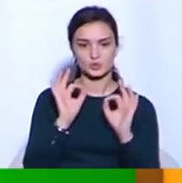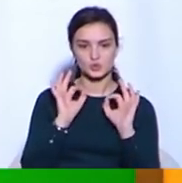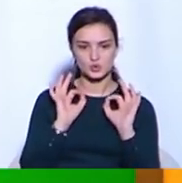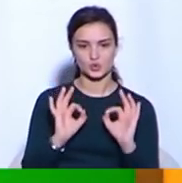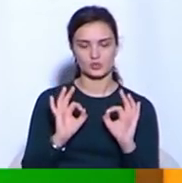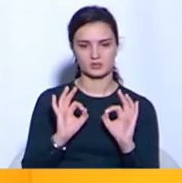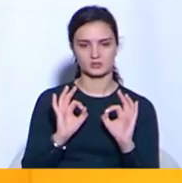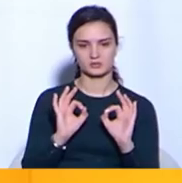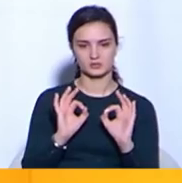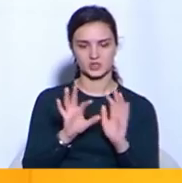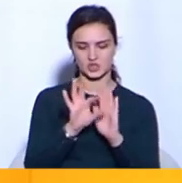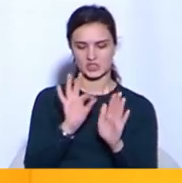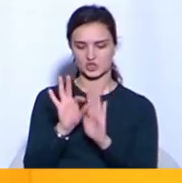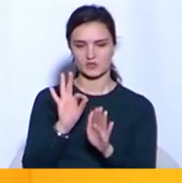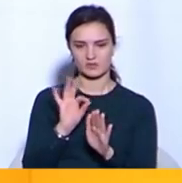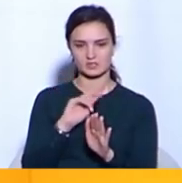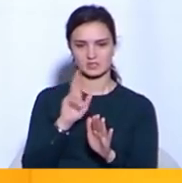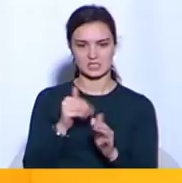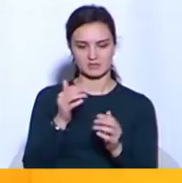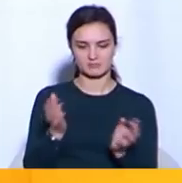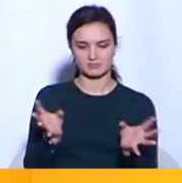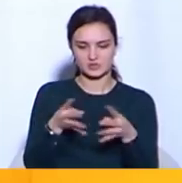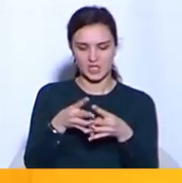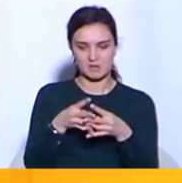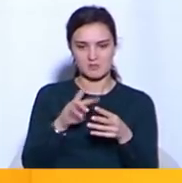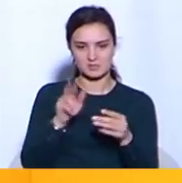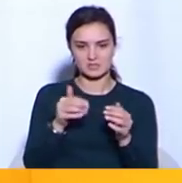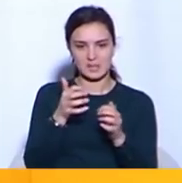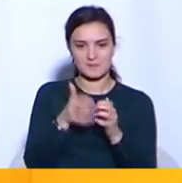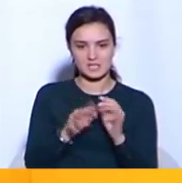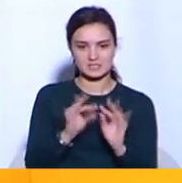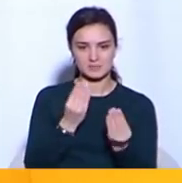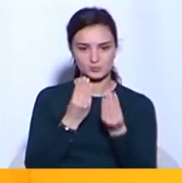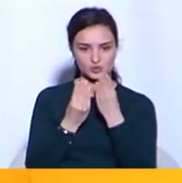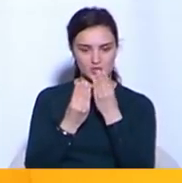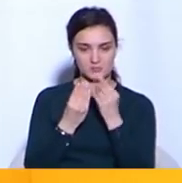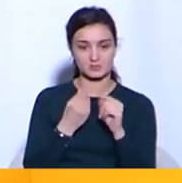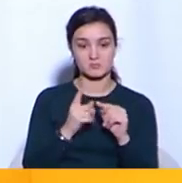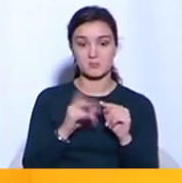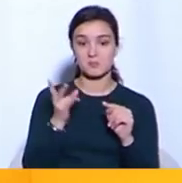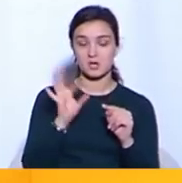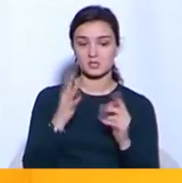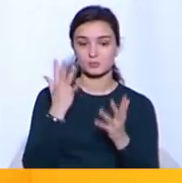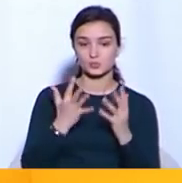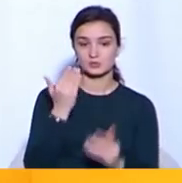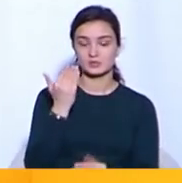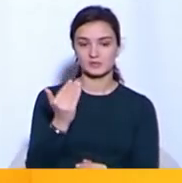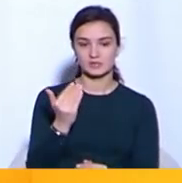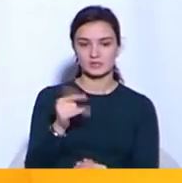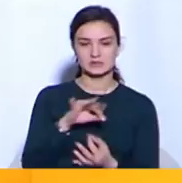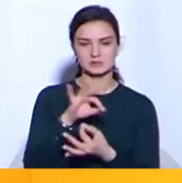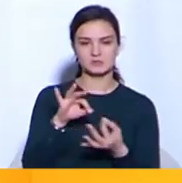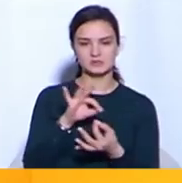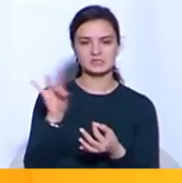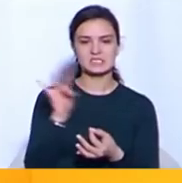სწორად შერჩევას და დაბალანსებას და შეხამებას პროდუქტებისა. მაგრამ თუ თქვენ